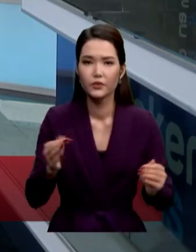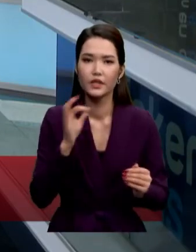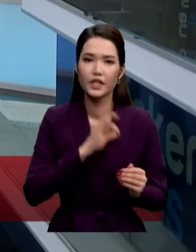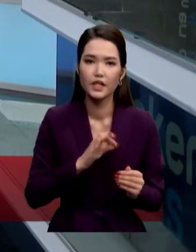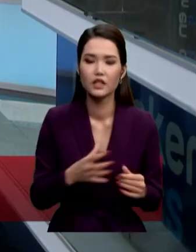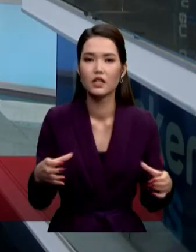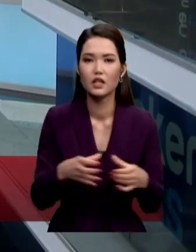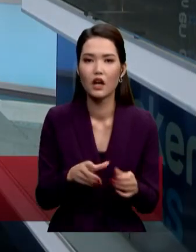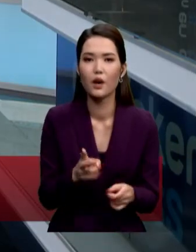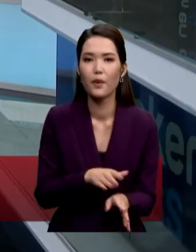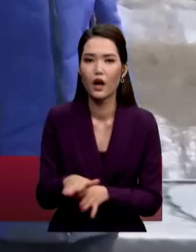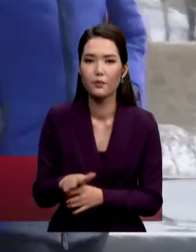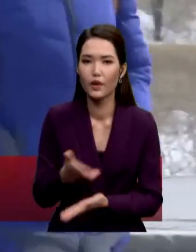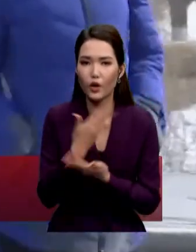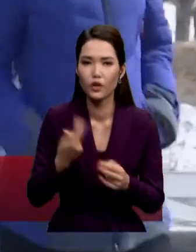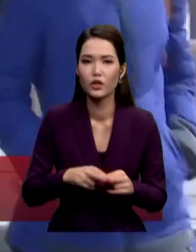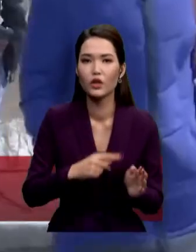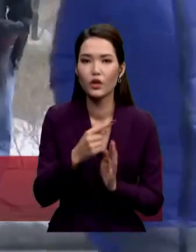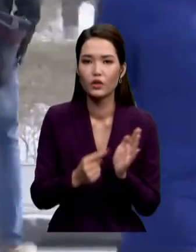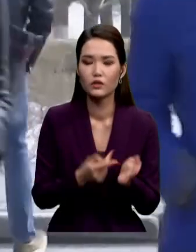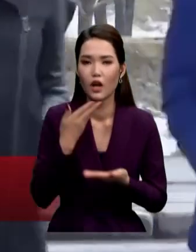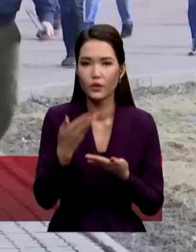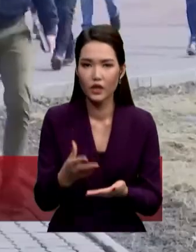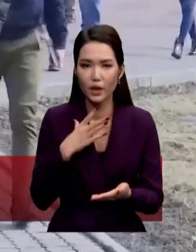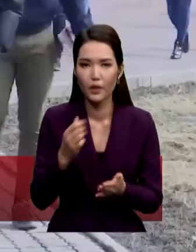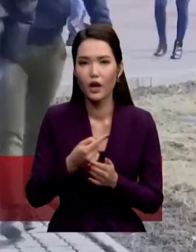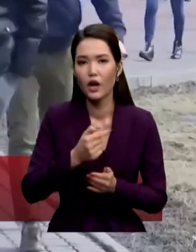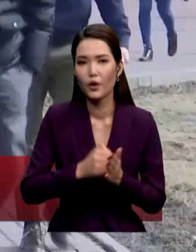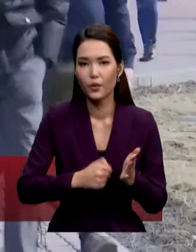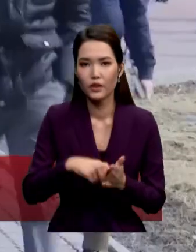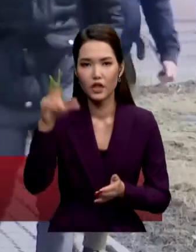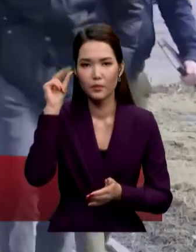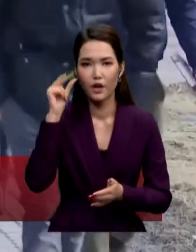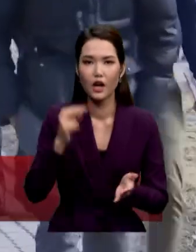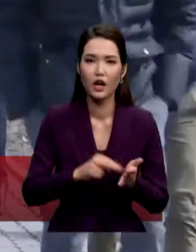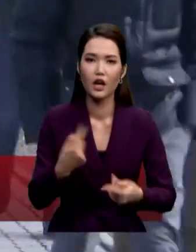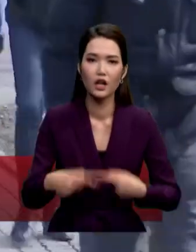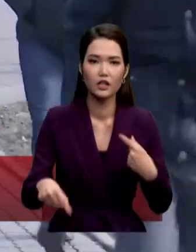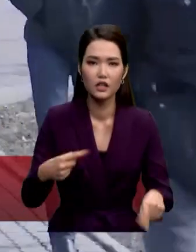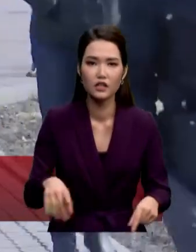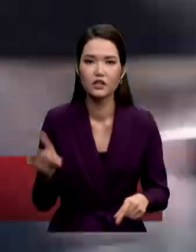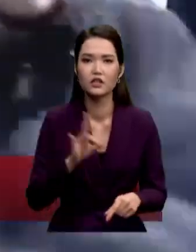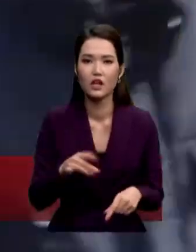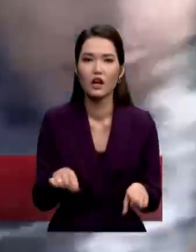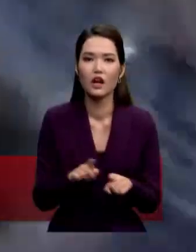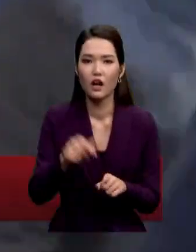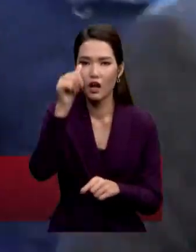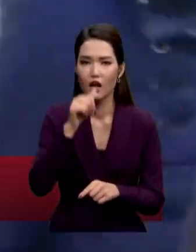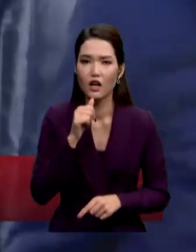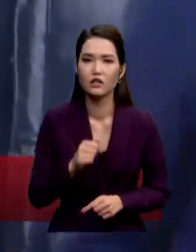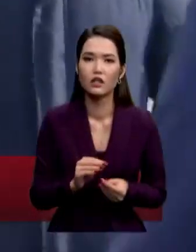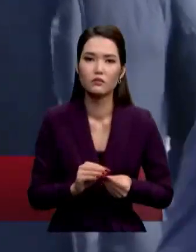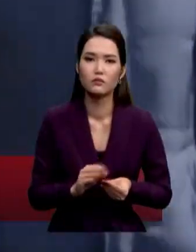бейімдеп индекстеуге міндеттелмейді деген сұрақты төтесінен қойды. Өйткені бағалар бағама шарықтағанның үстіне шарықтап жатса да айлық мызғымай